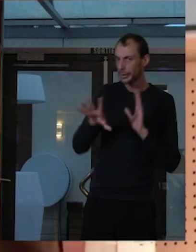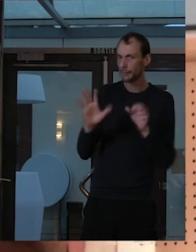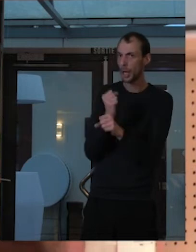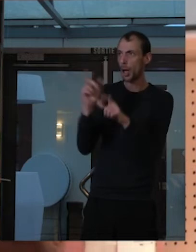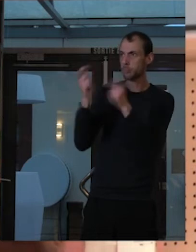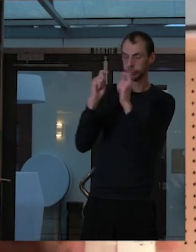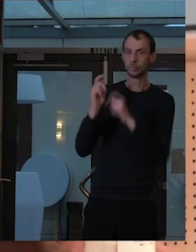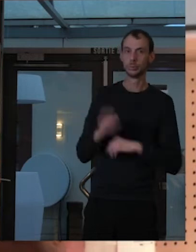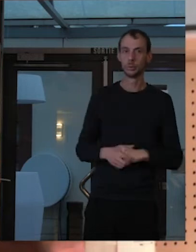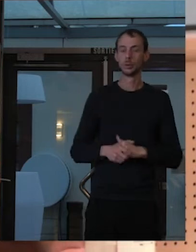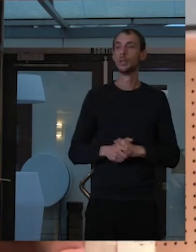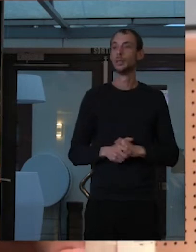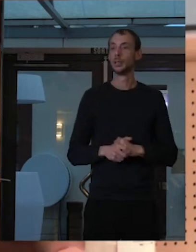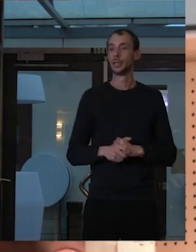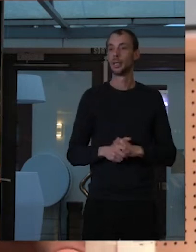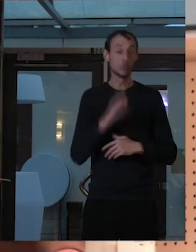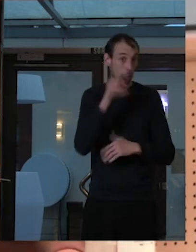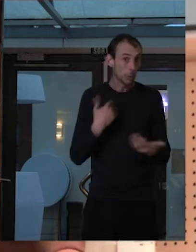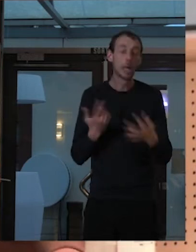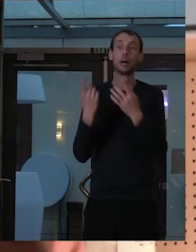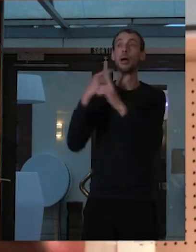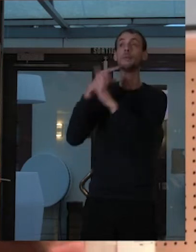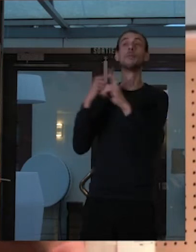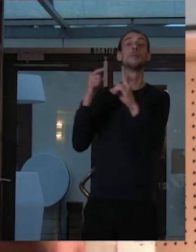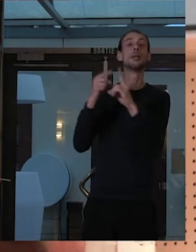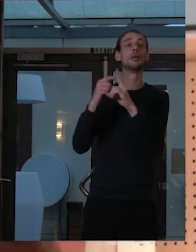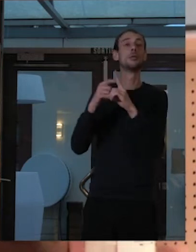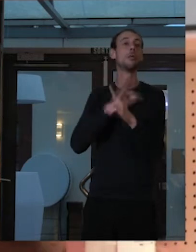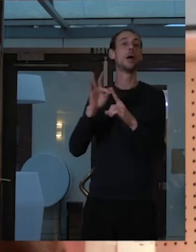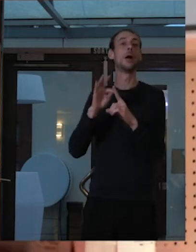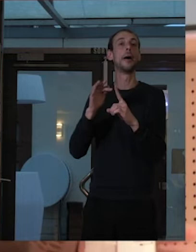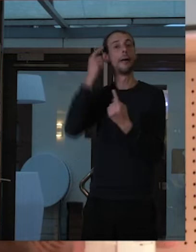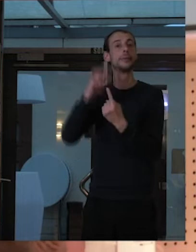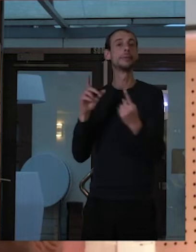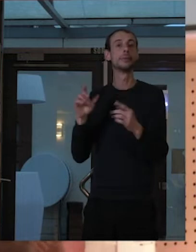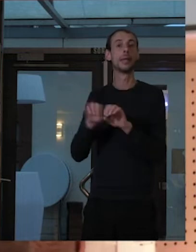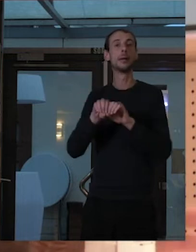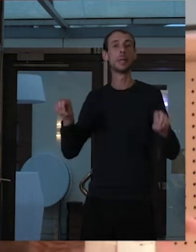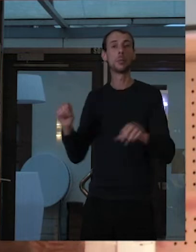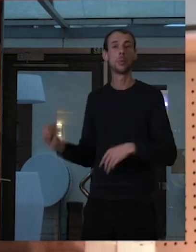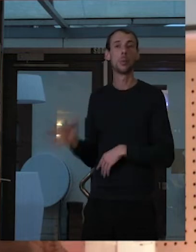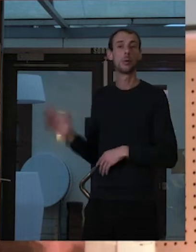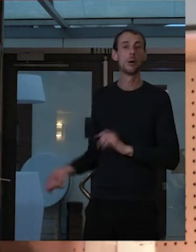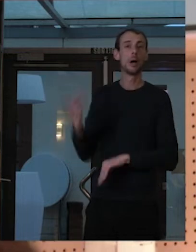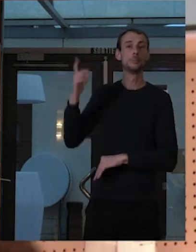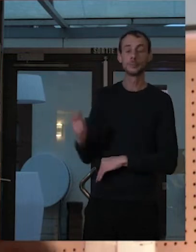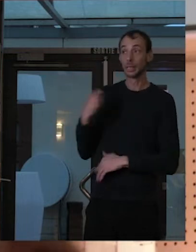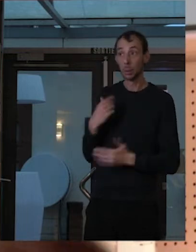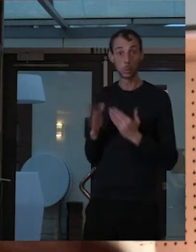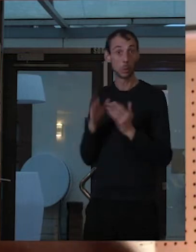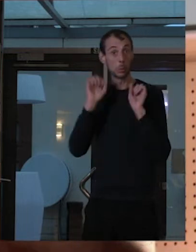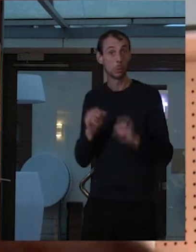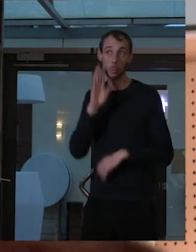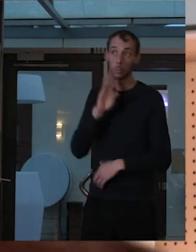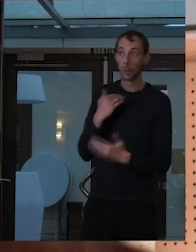Il faut savoir, quand je me suis renseigné, du coup, auprès de la Fédération française de twirling bâton, pour savoir si je pouvais avoir cette attestation, pardon, de sportif de haut